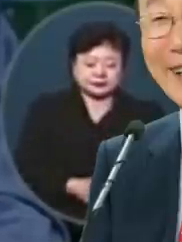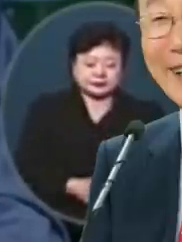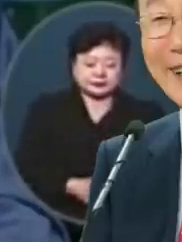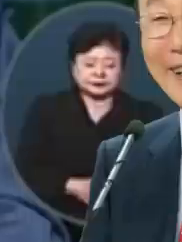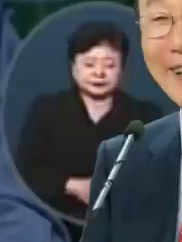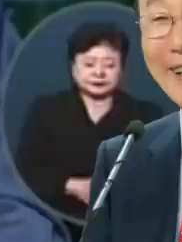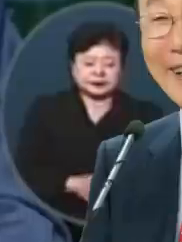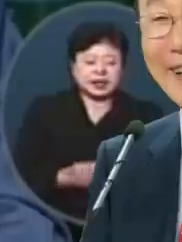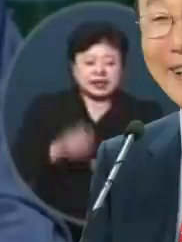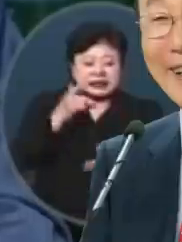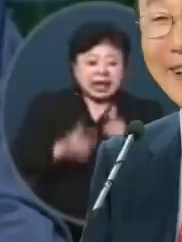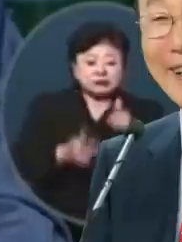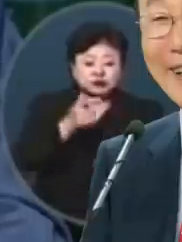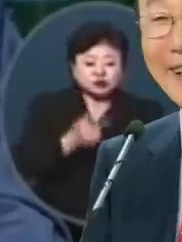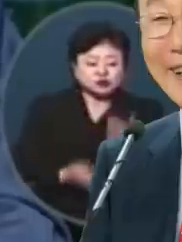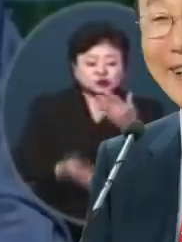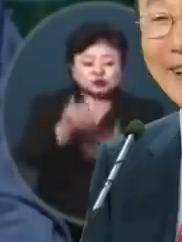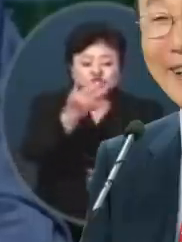장작을